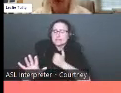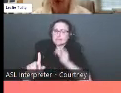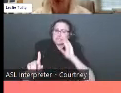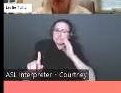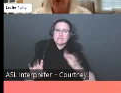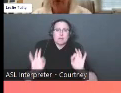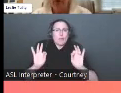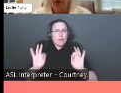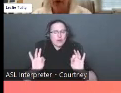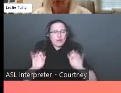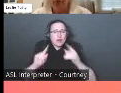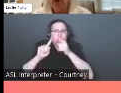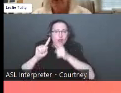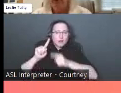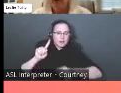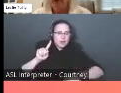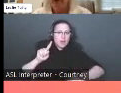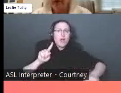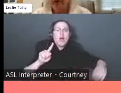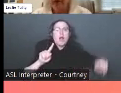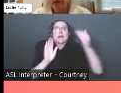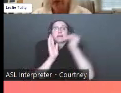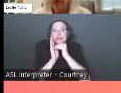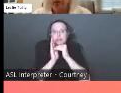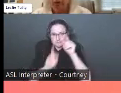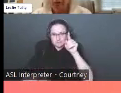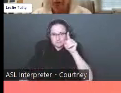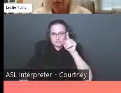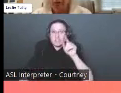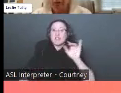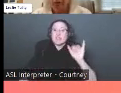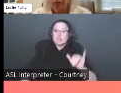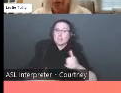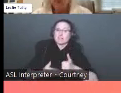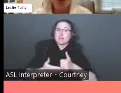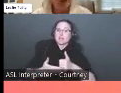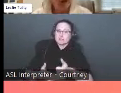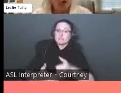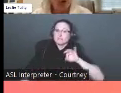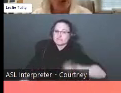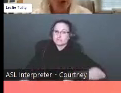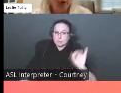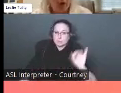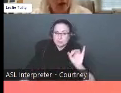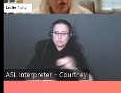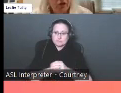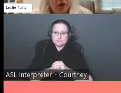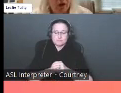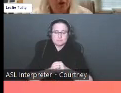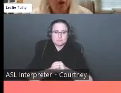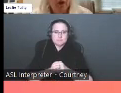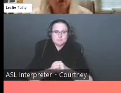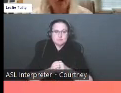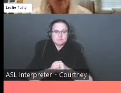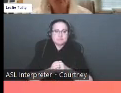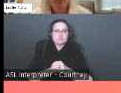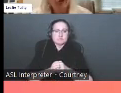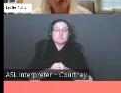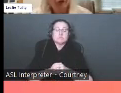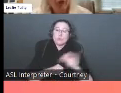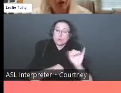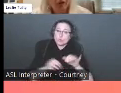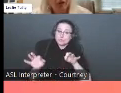va s'excuser, où les choses ont l'air de bien aller, mais le cycle se poursuit. Vous